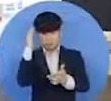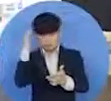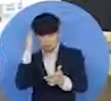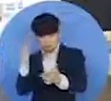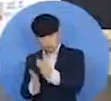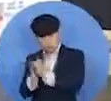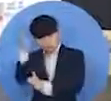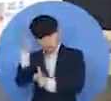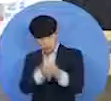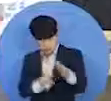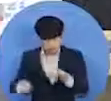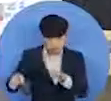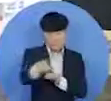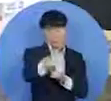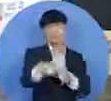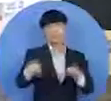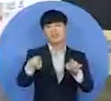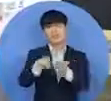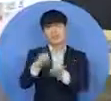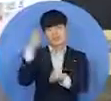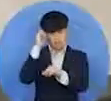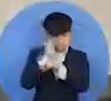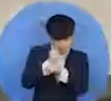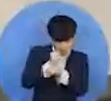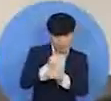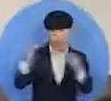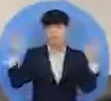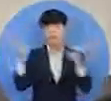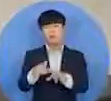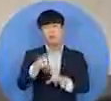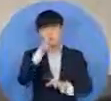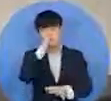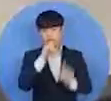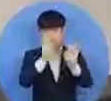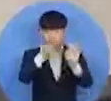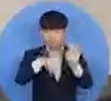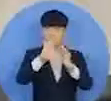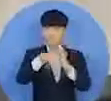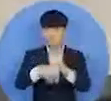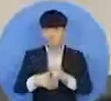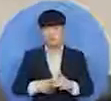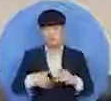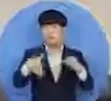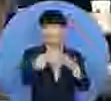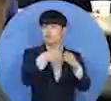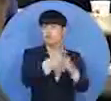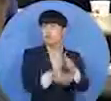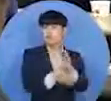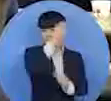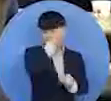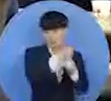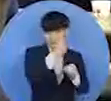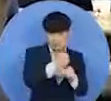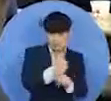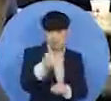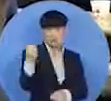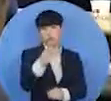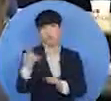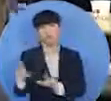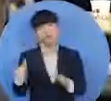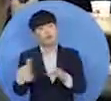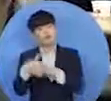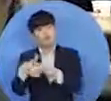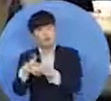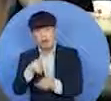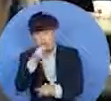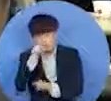천안을 대한민국의 대표적인 문화도시로 만들기 위해 지혜를 모으는 시간을 가졌습니다. 일부로는 문화재단의